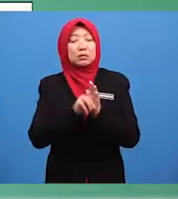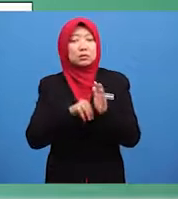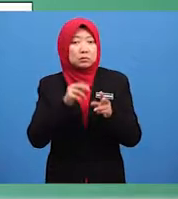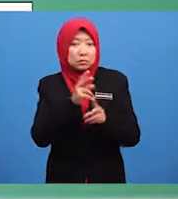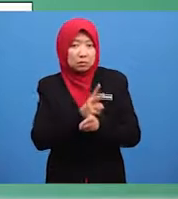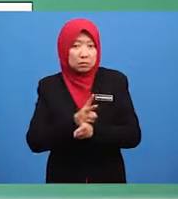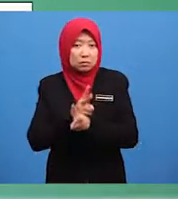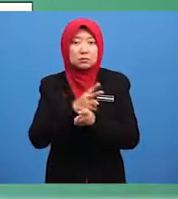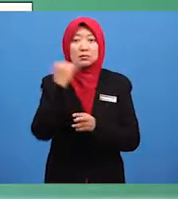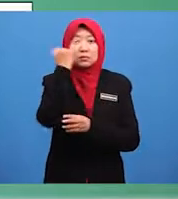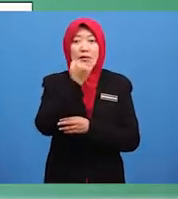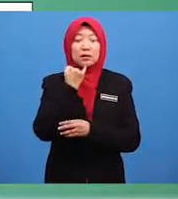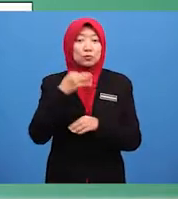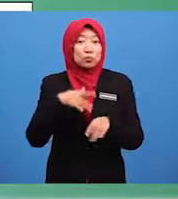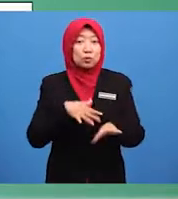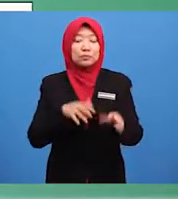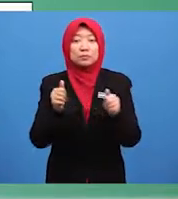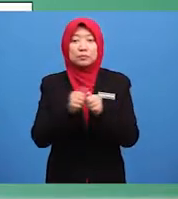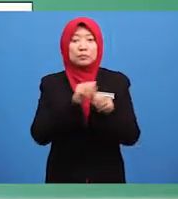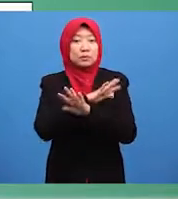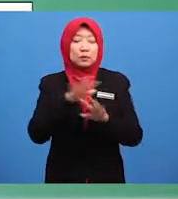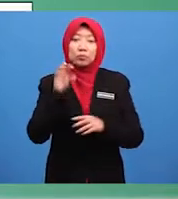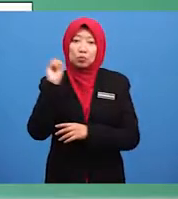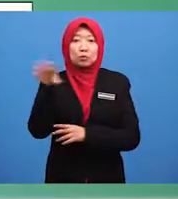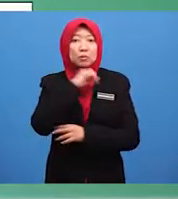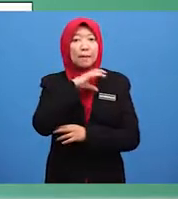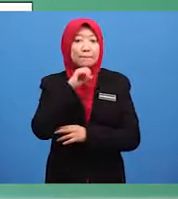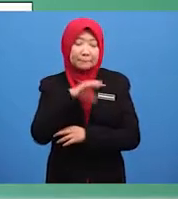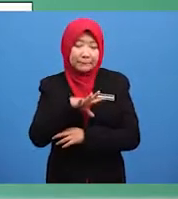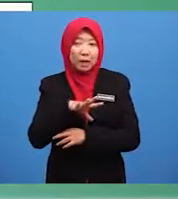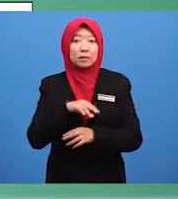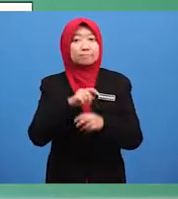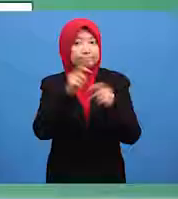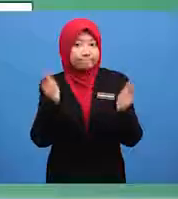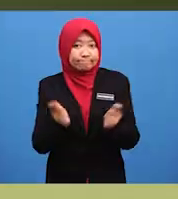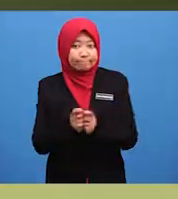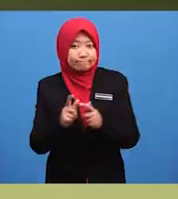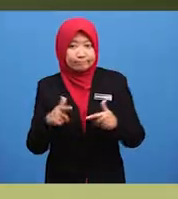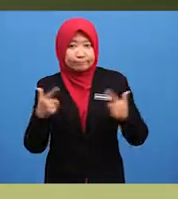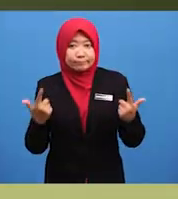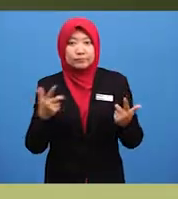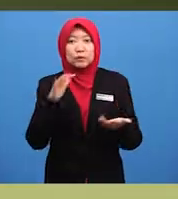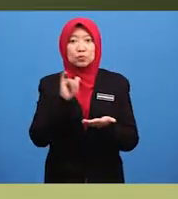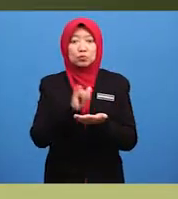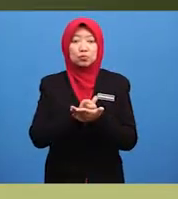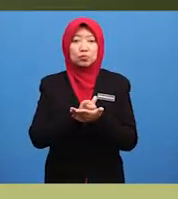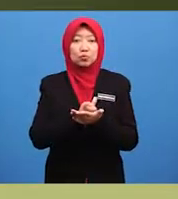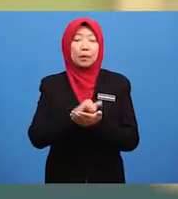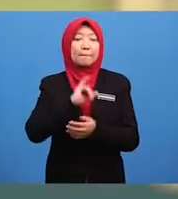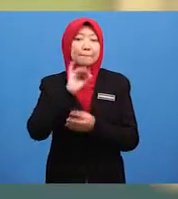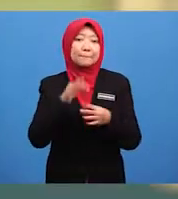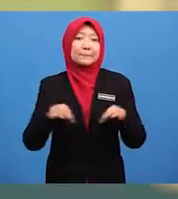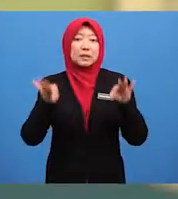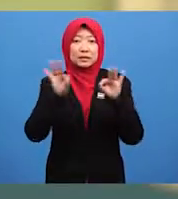sungai, iaitu dengan tidak membuang sampah di merata tempat. Itu juga penting